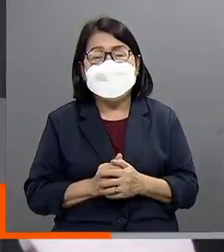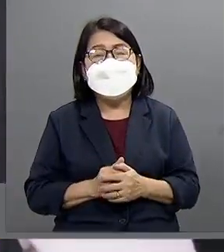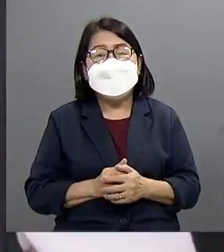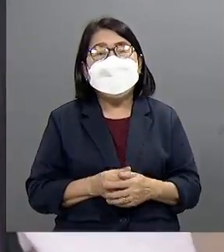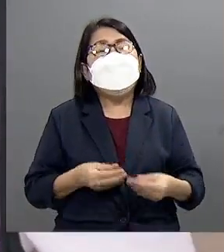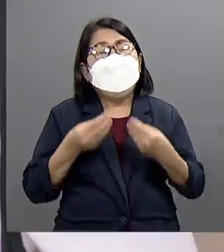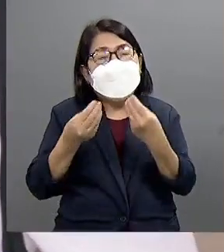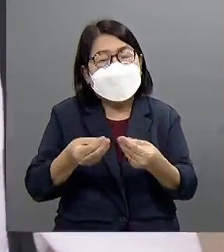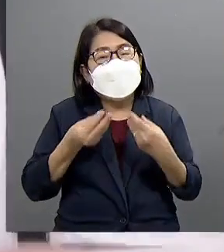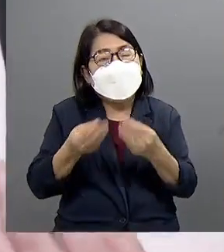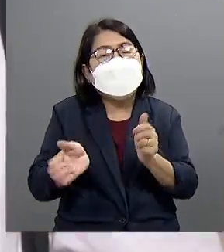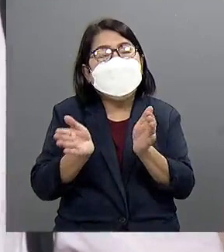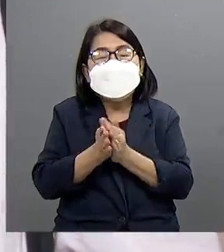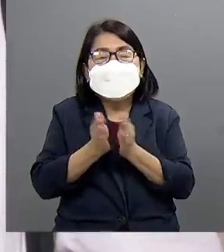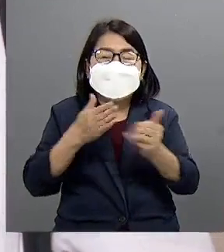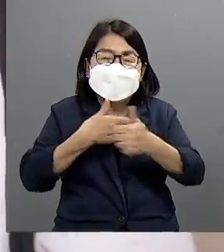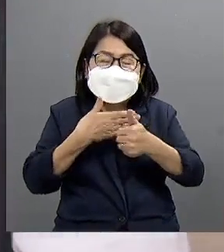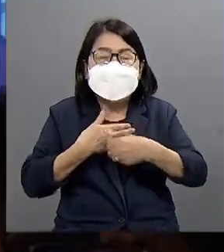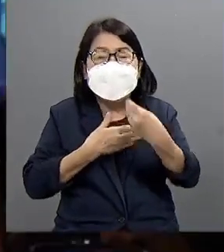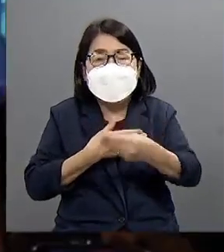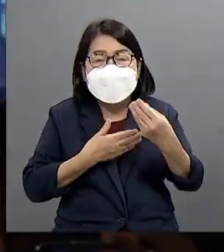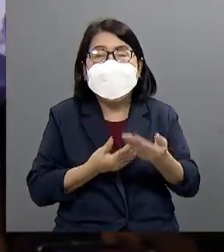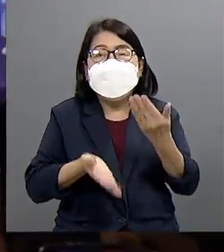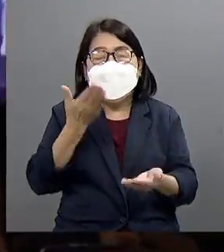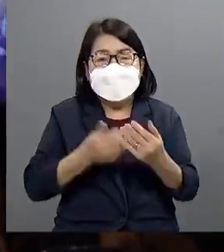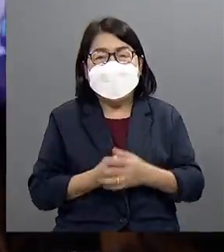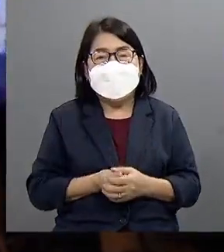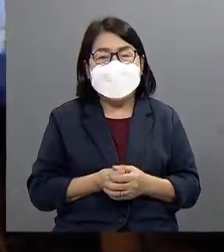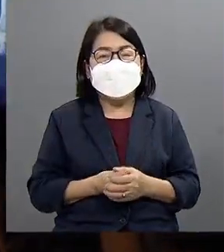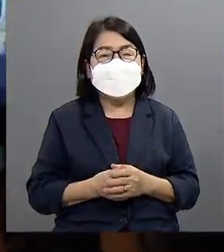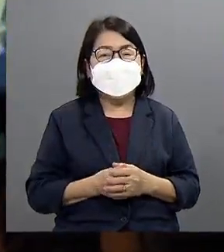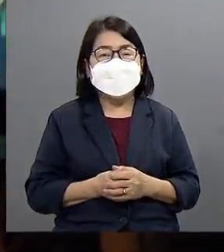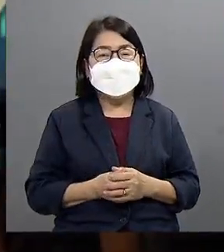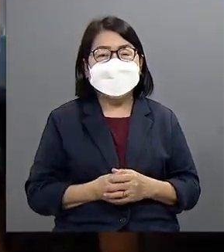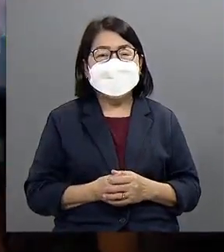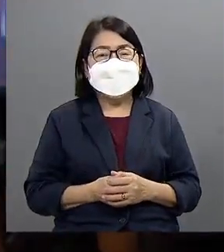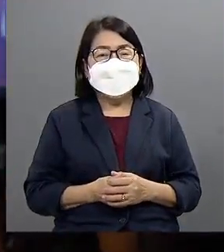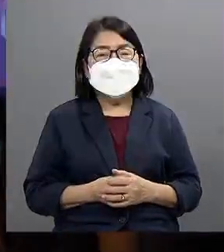าอาจจะส่องแท็กอะไรพวกนี้ค่ะ